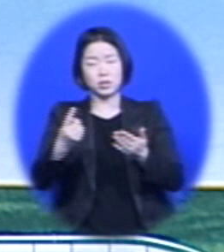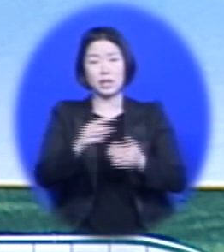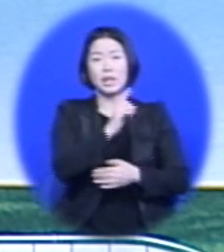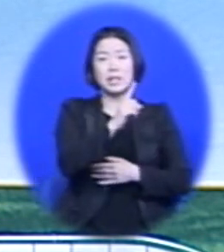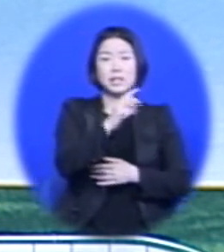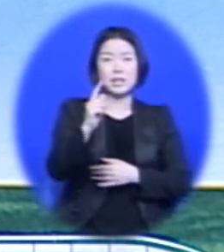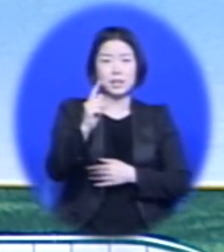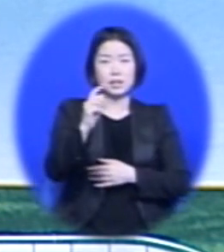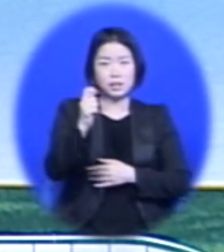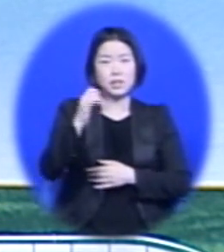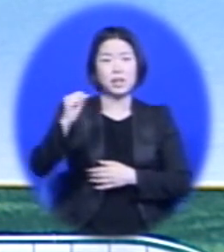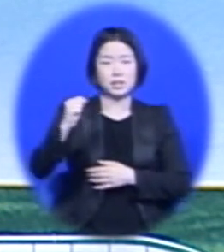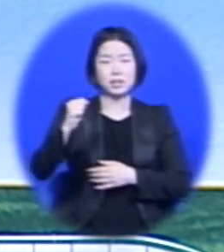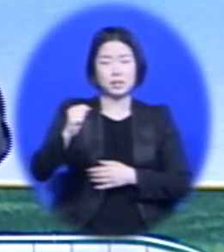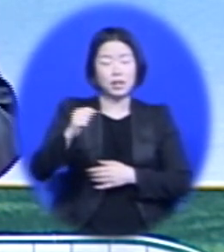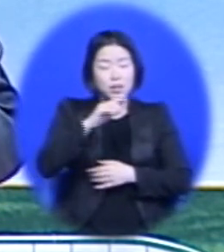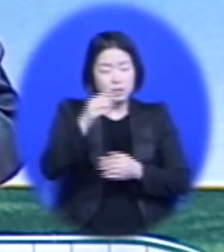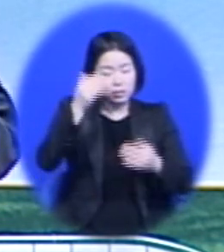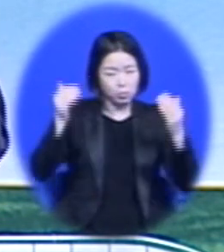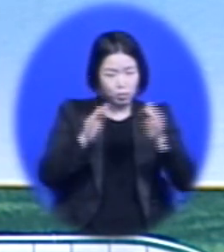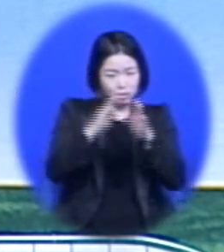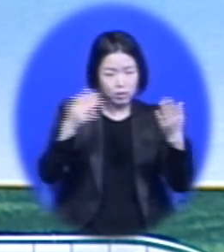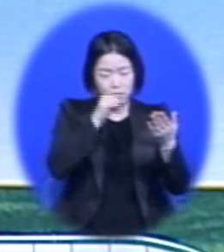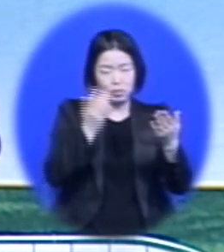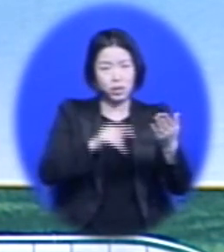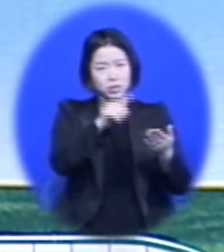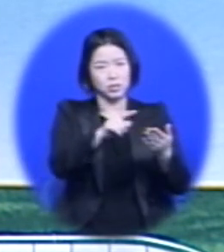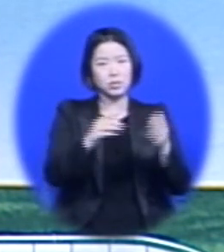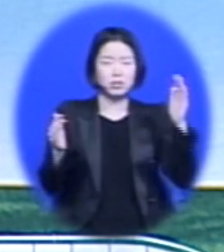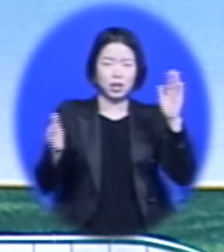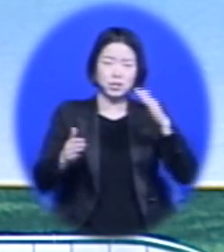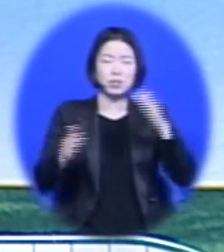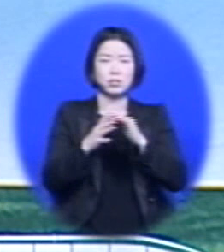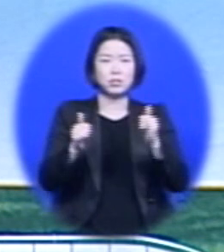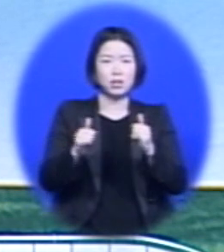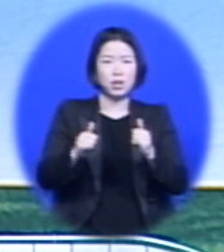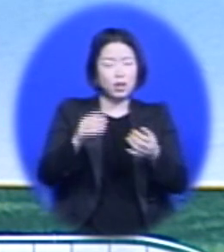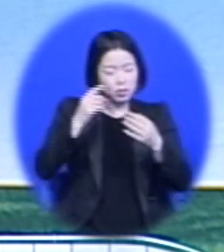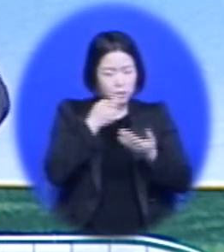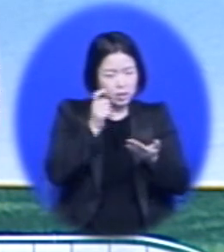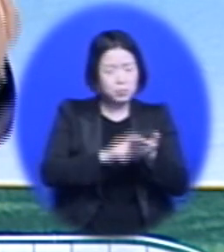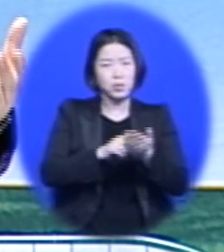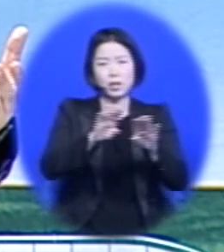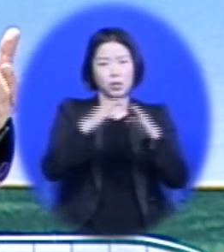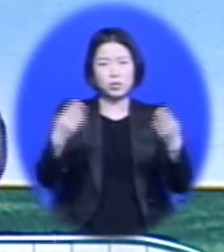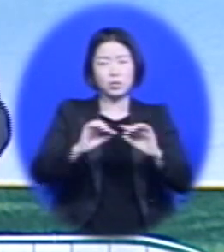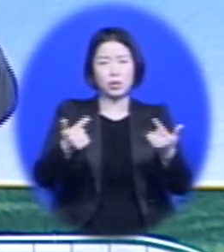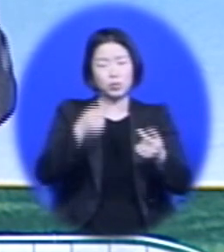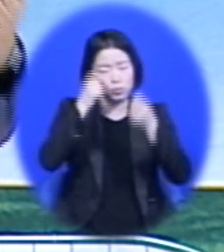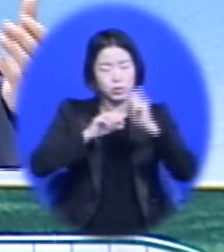탈북 청소년들을 섬겨보면 그들은 좀처럼 울지도 않고 마음을 열지도 않습니다. 북한에서의